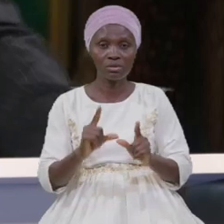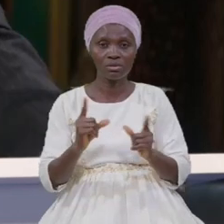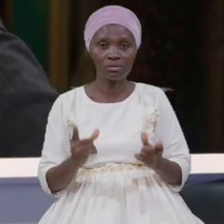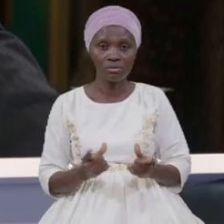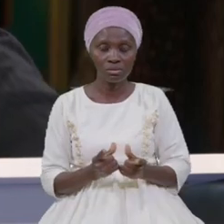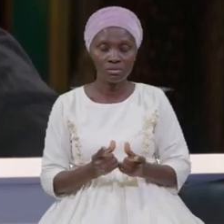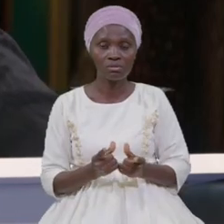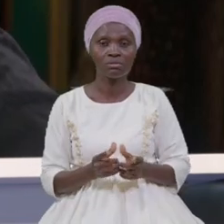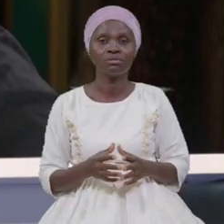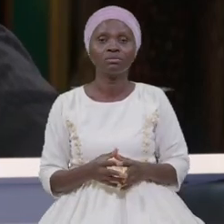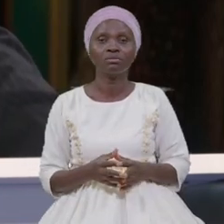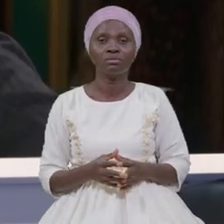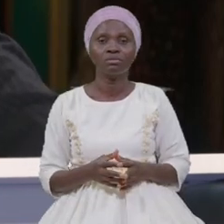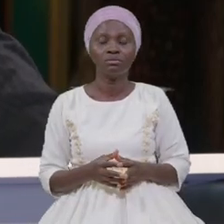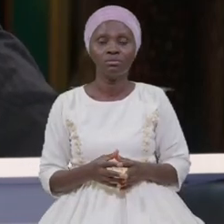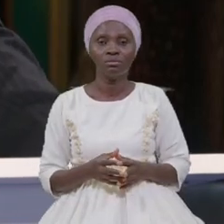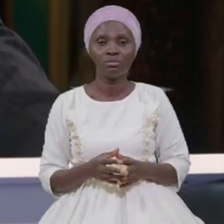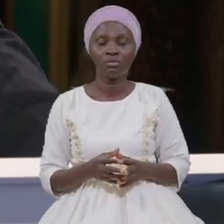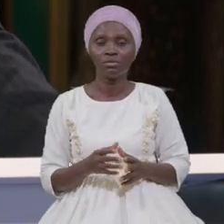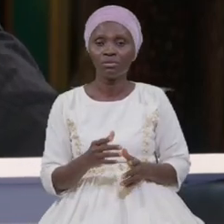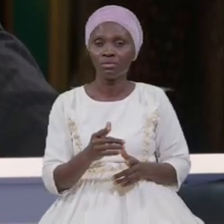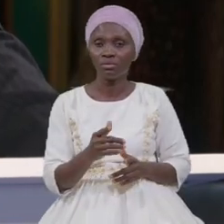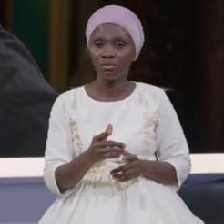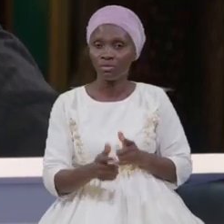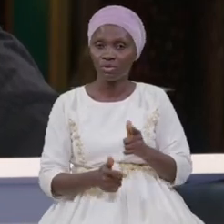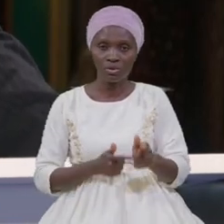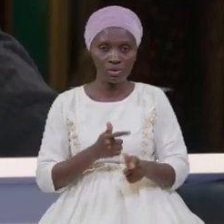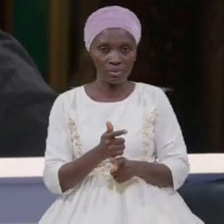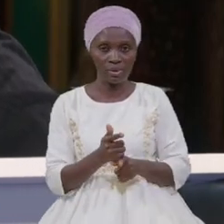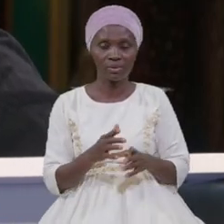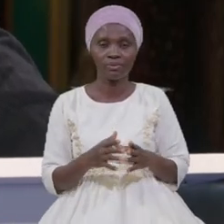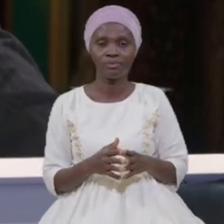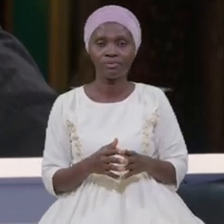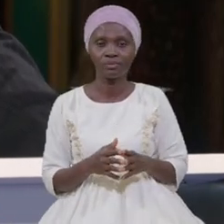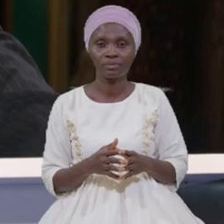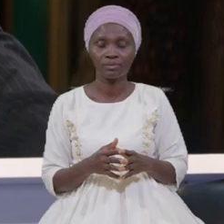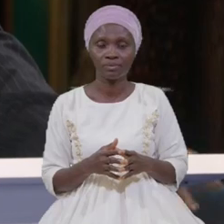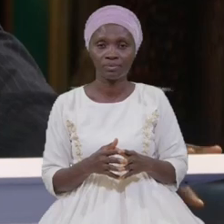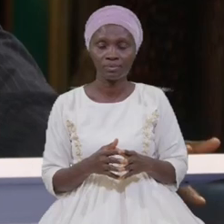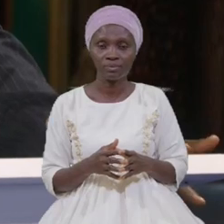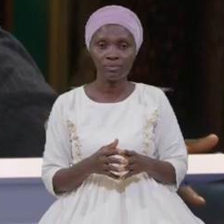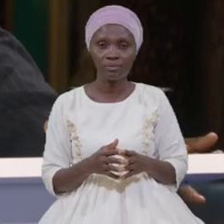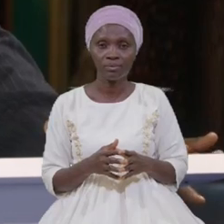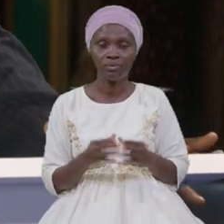Vous aurez plus de détails dans vos nations, dans vos régions, dans vos localités.